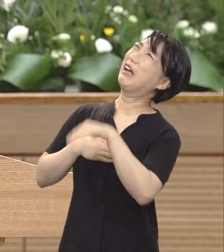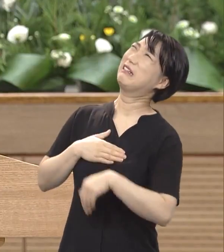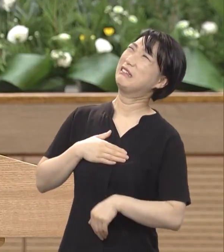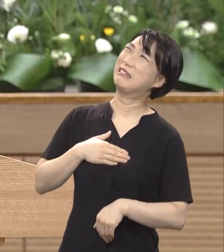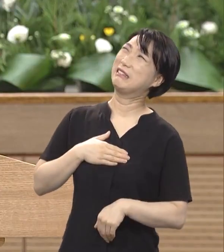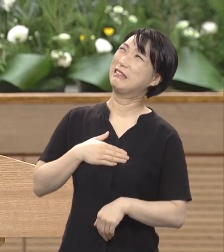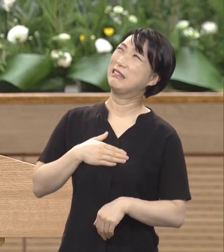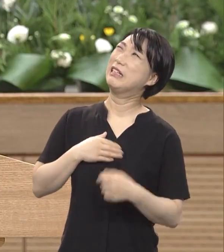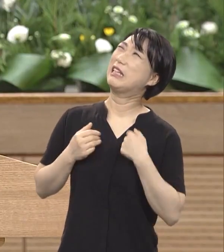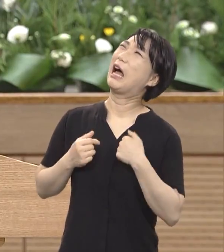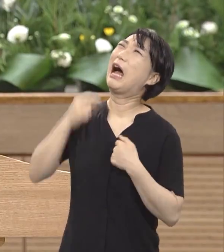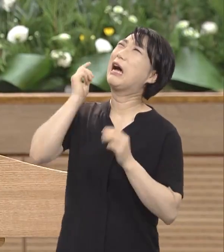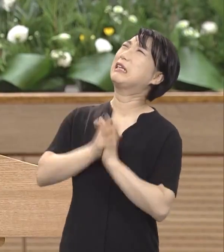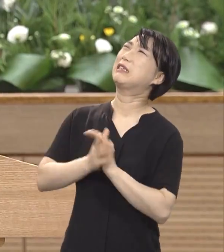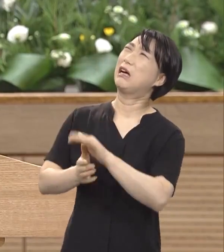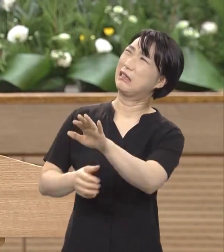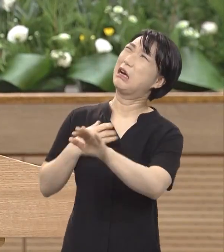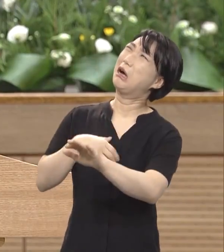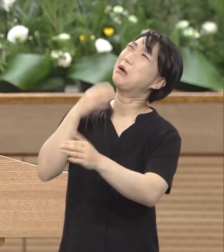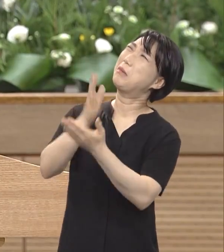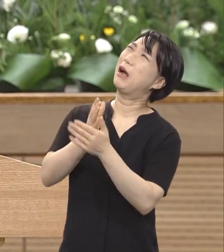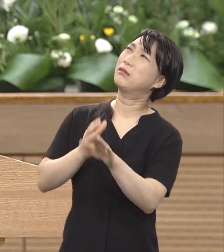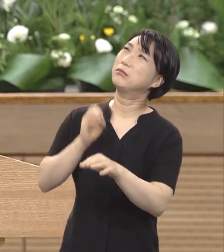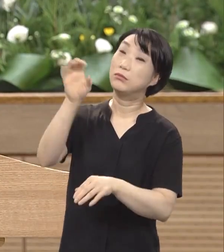알았어요. 내가 알아서 어떻게 걱정하지